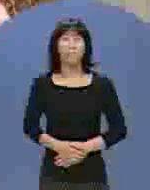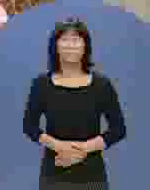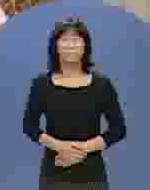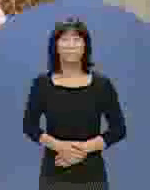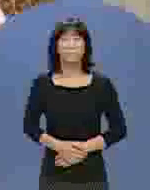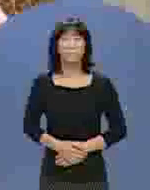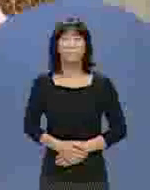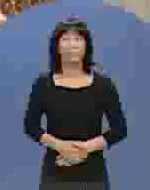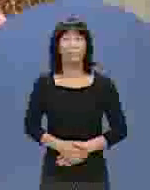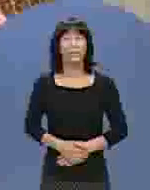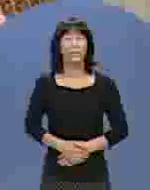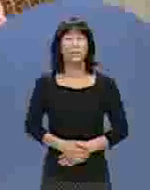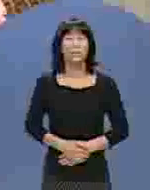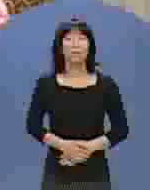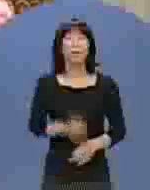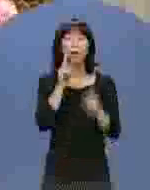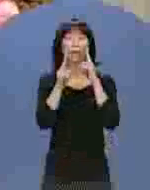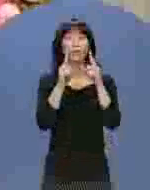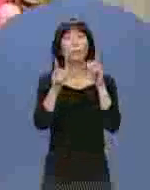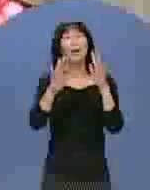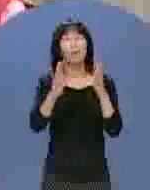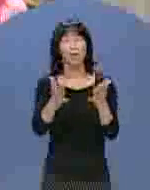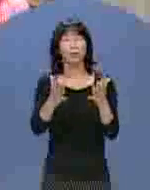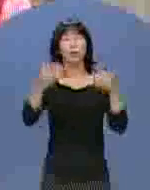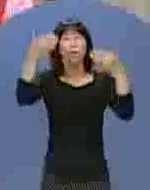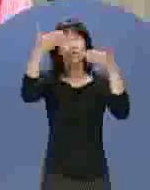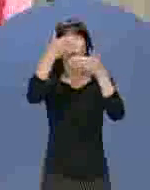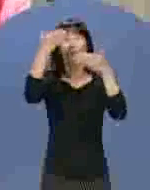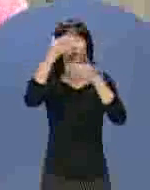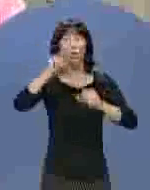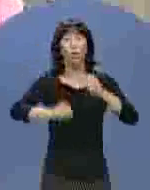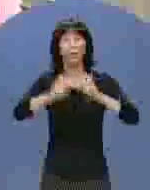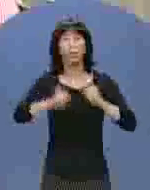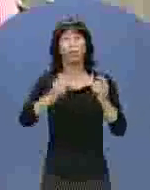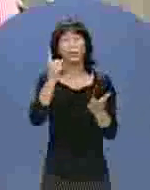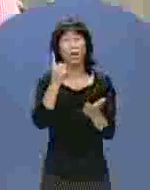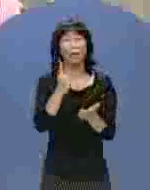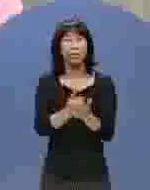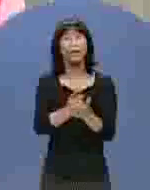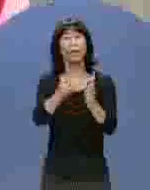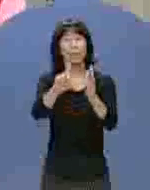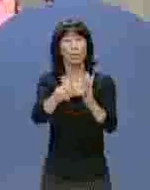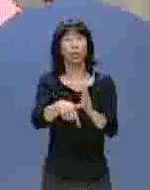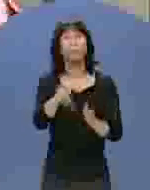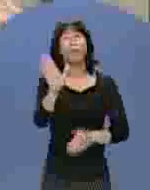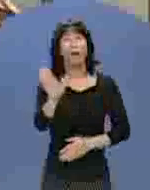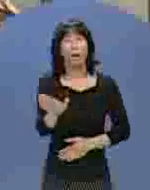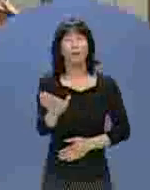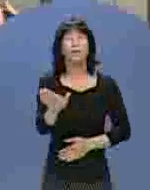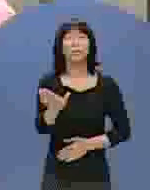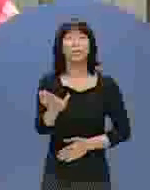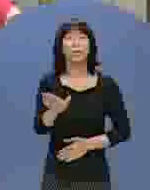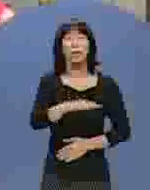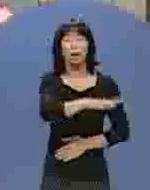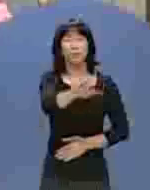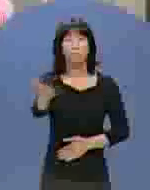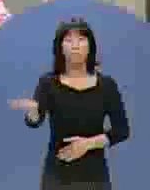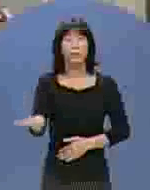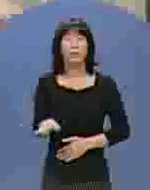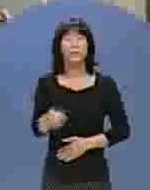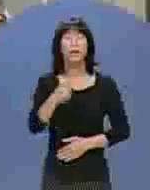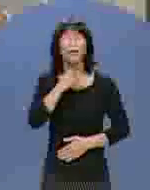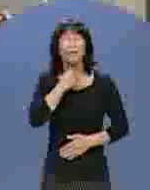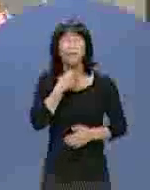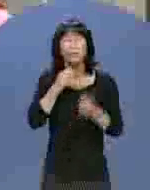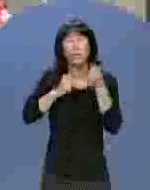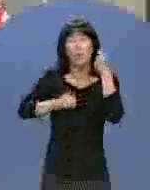途中言葉を用いずに表情や動作のみで進行する場面もあり、来場者は無言の演技